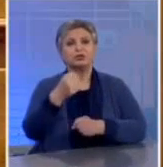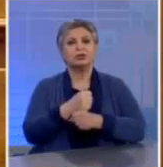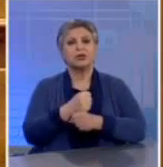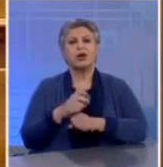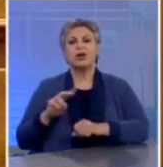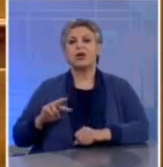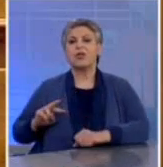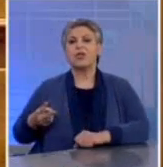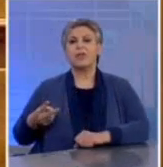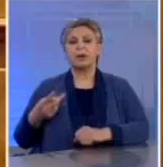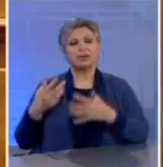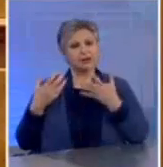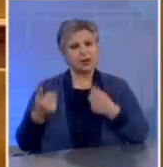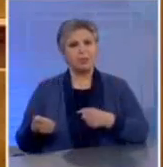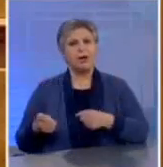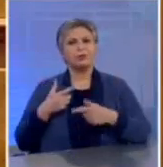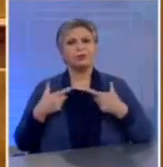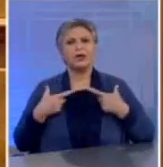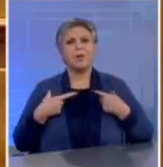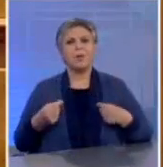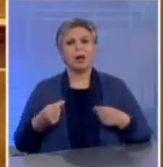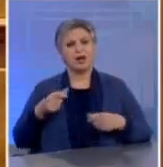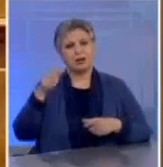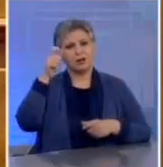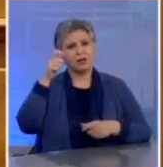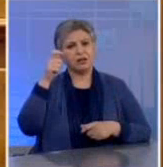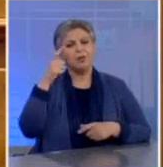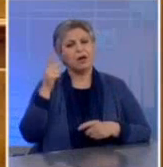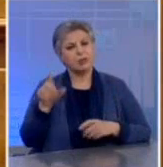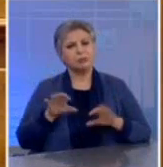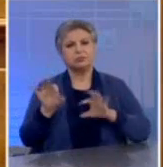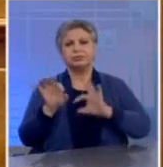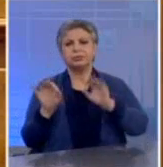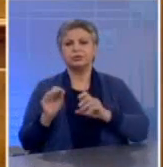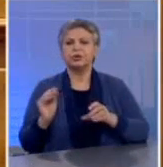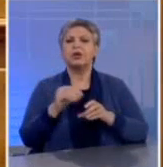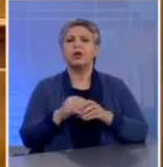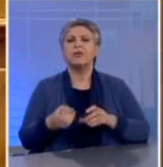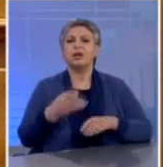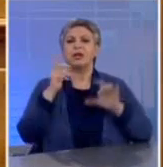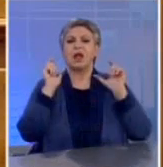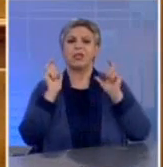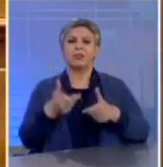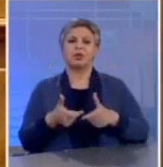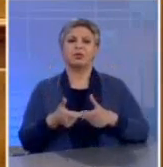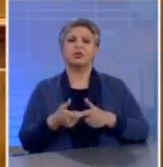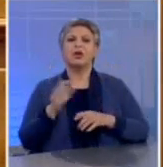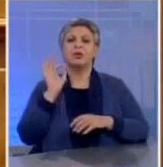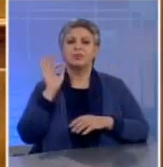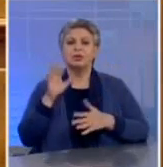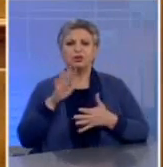τα στελέχη τα οποία έφερε ο Σαμαράς σε αυτό το κόμμα προκειμένου να το αλλοιώσει και να το